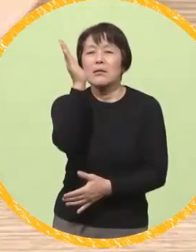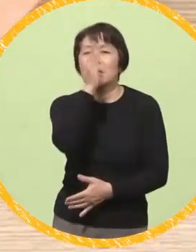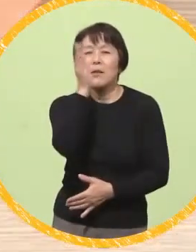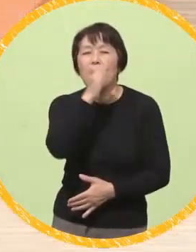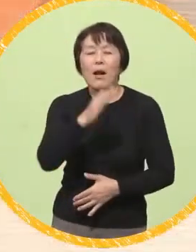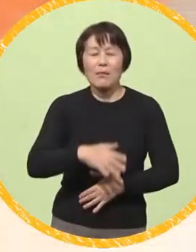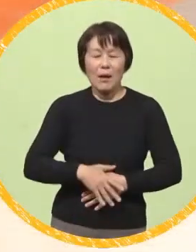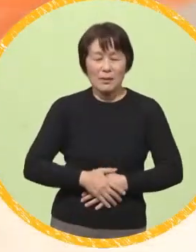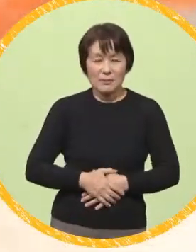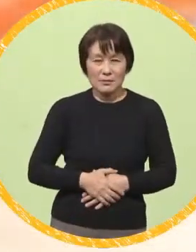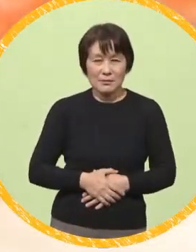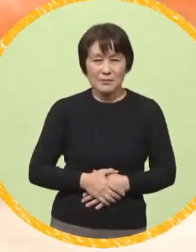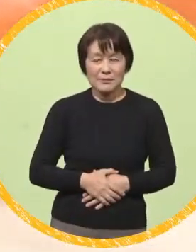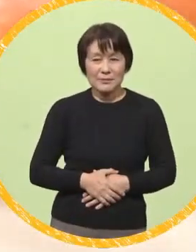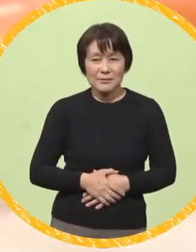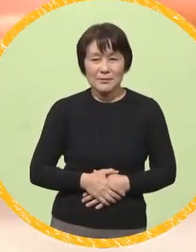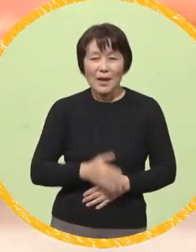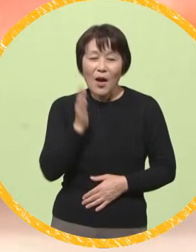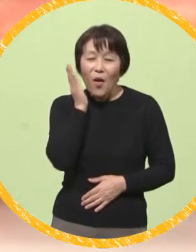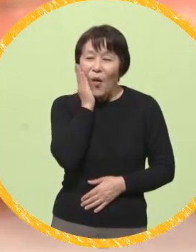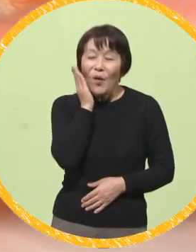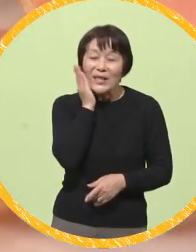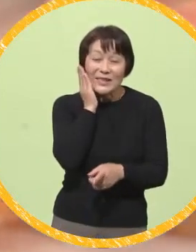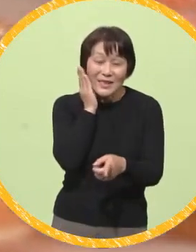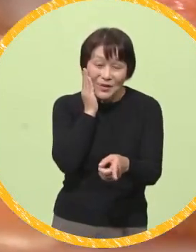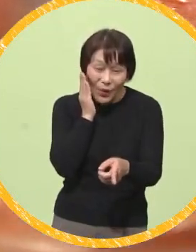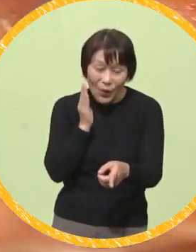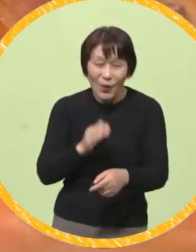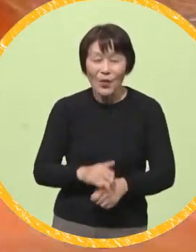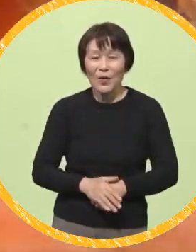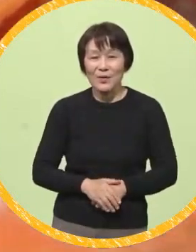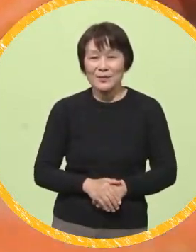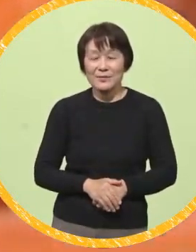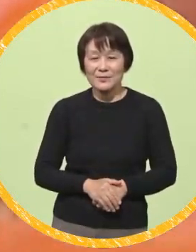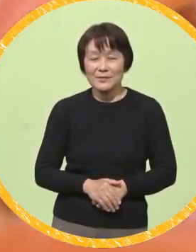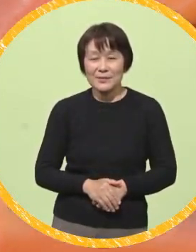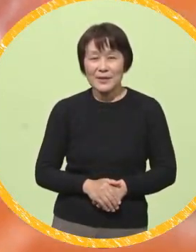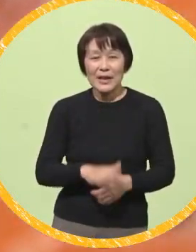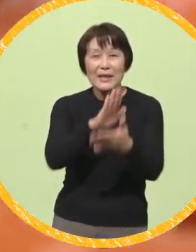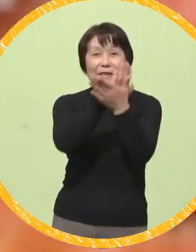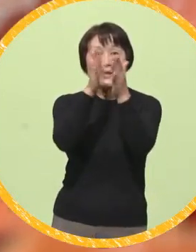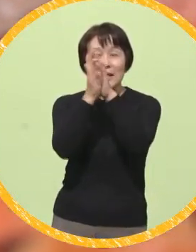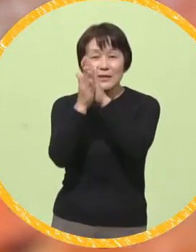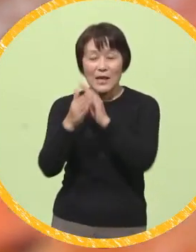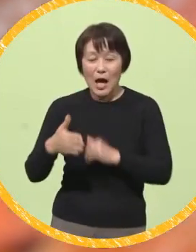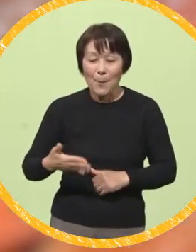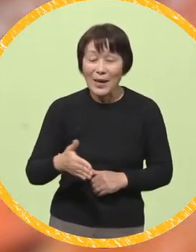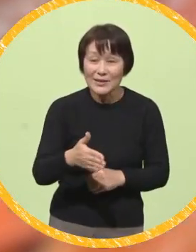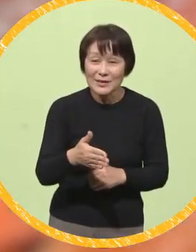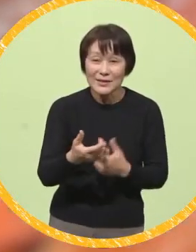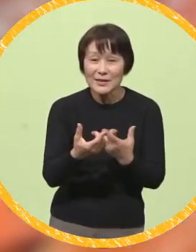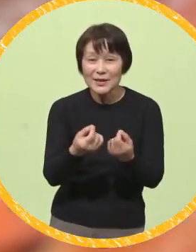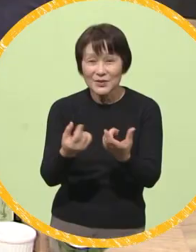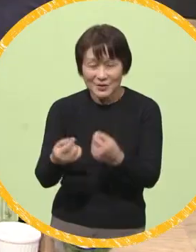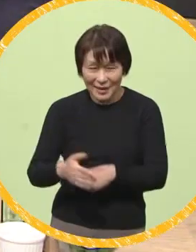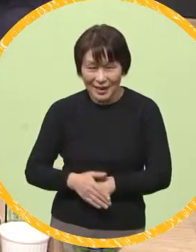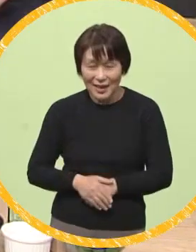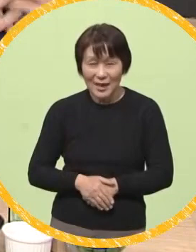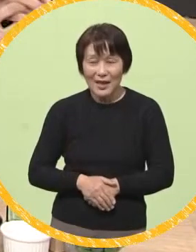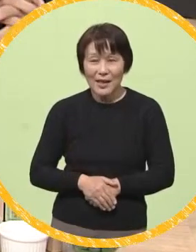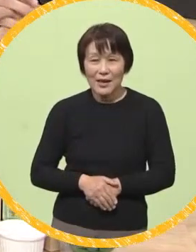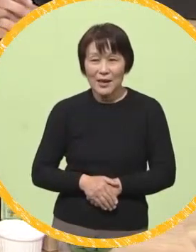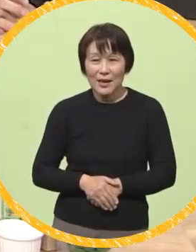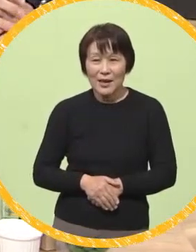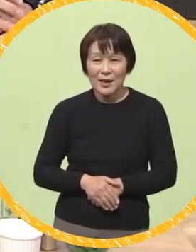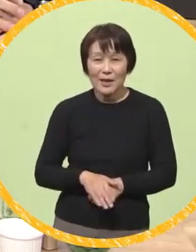もう ダメだ、うまい。 いやー、美味しそうですね。もうその、え、それは桜マスですか。 そうです。もう ちなみにあの、